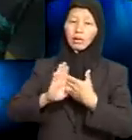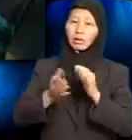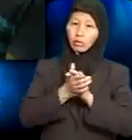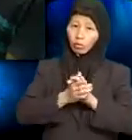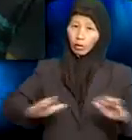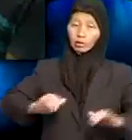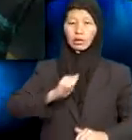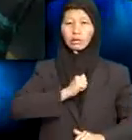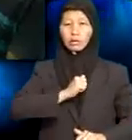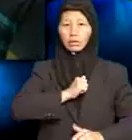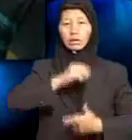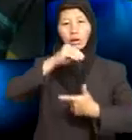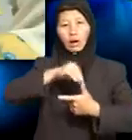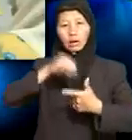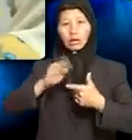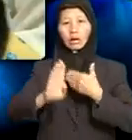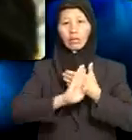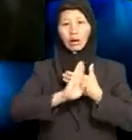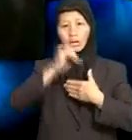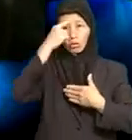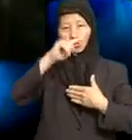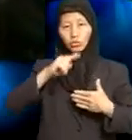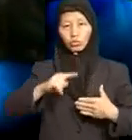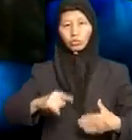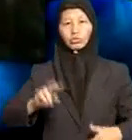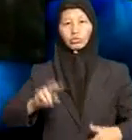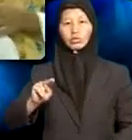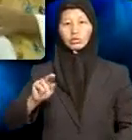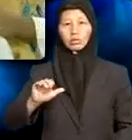diri atau bahaya kepada nyawa pesakit.